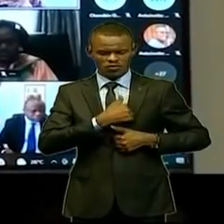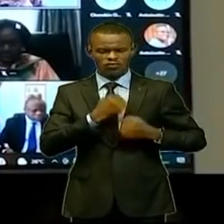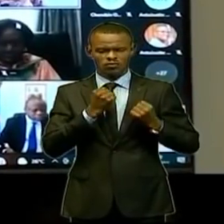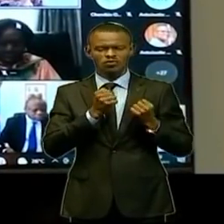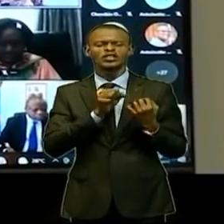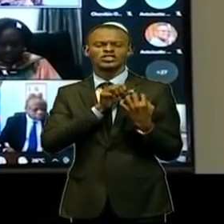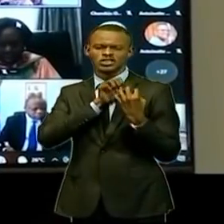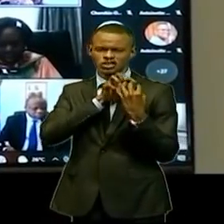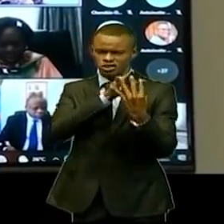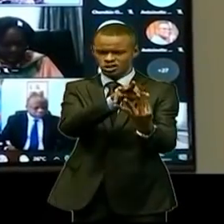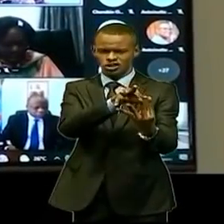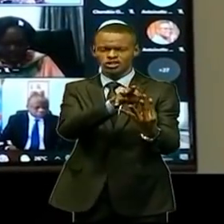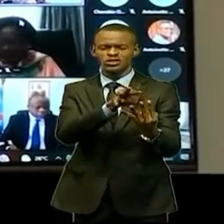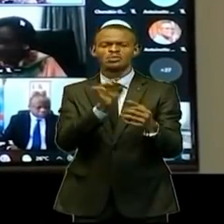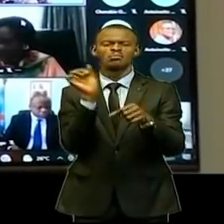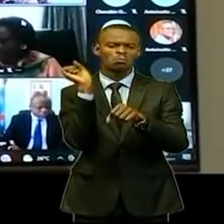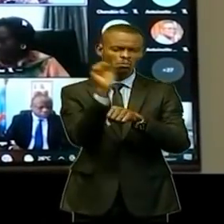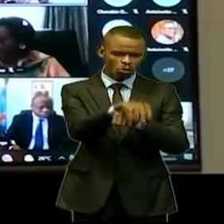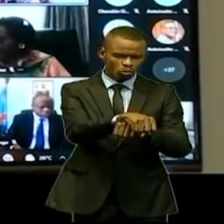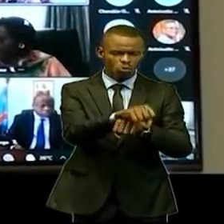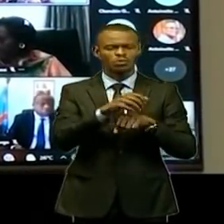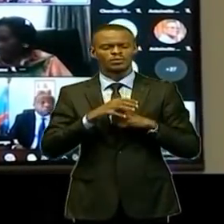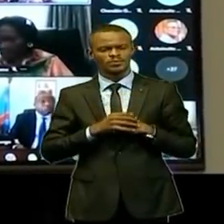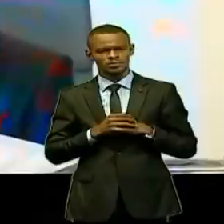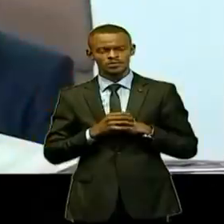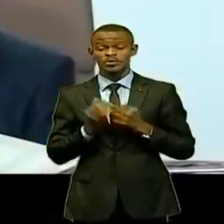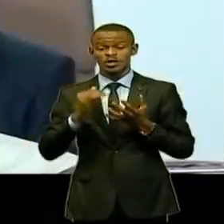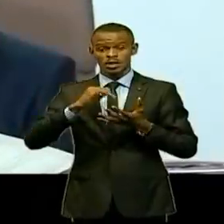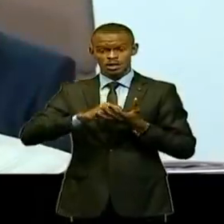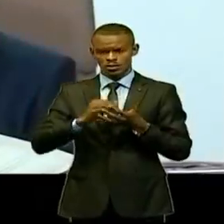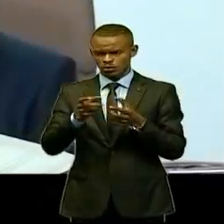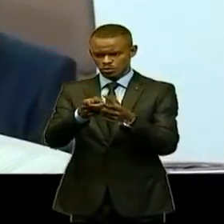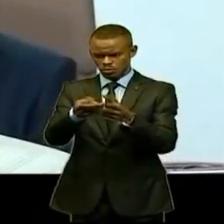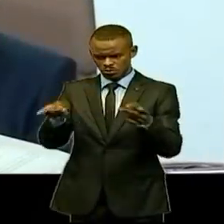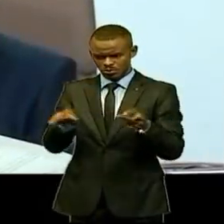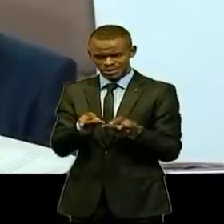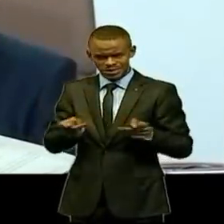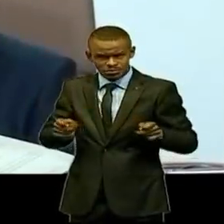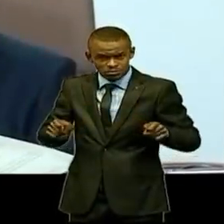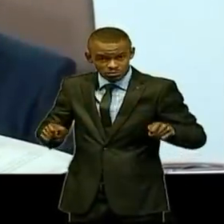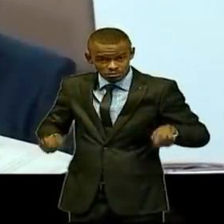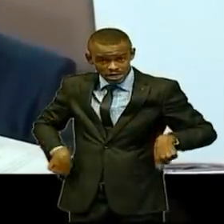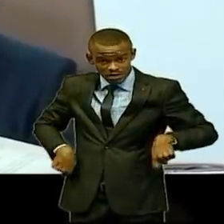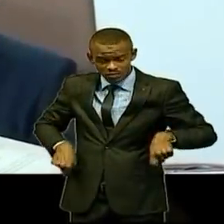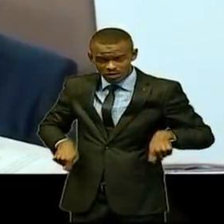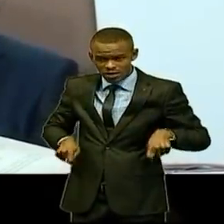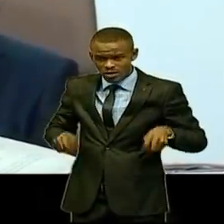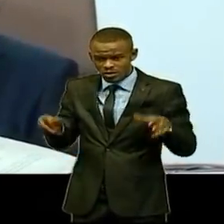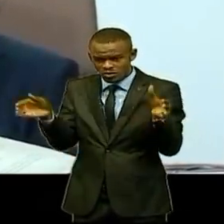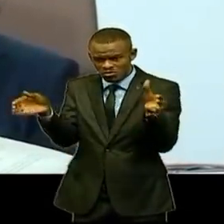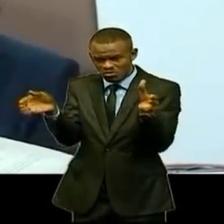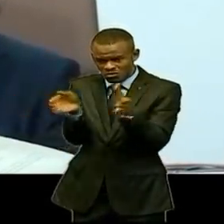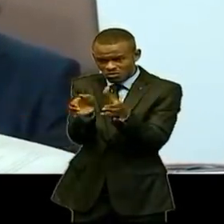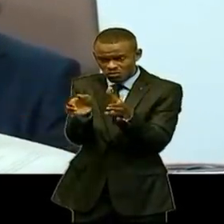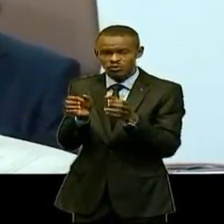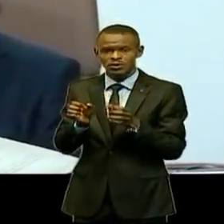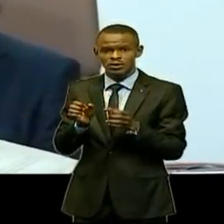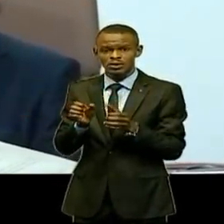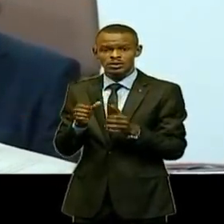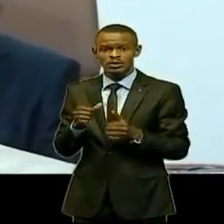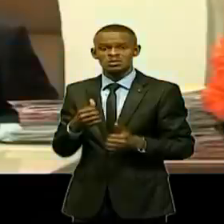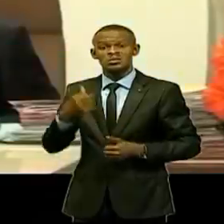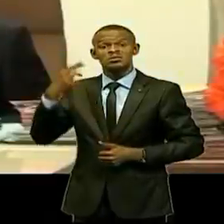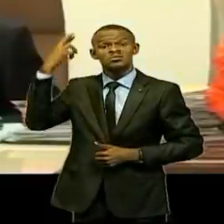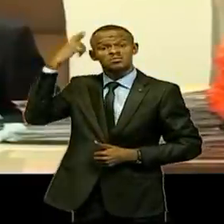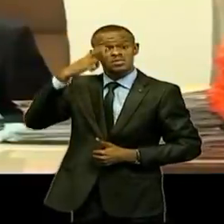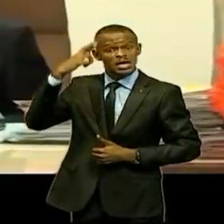L'attaque du site des déplacés dans la nuit du 2 février 2022 par les militants Codeco dans la localité des